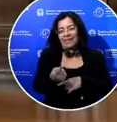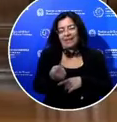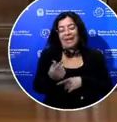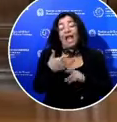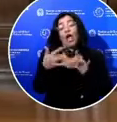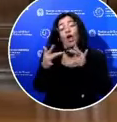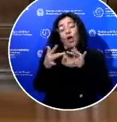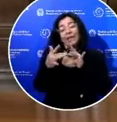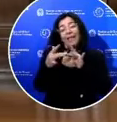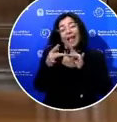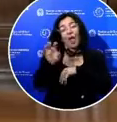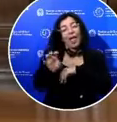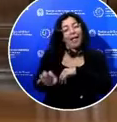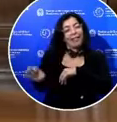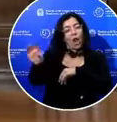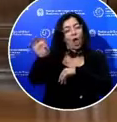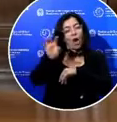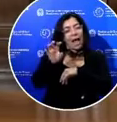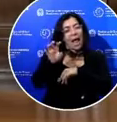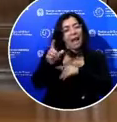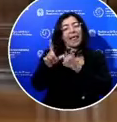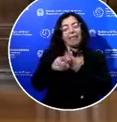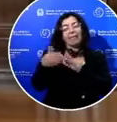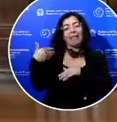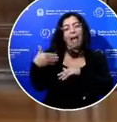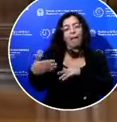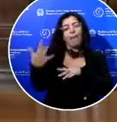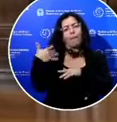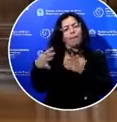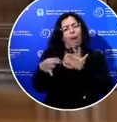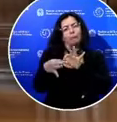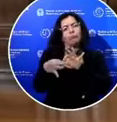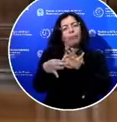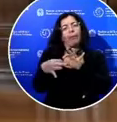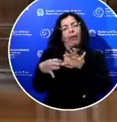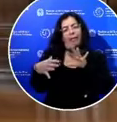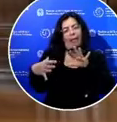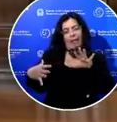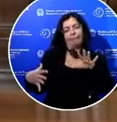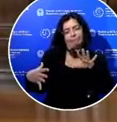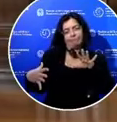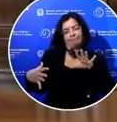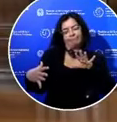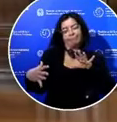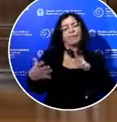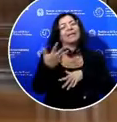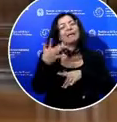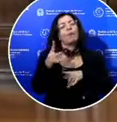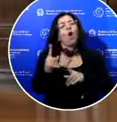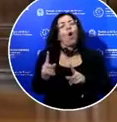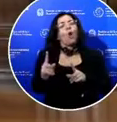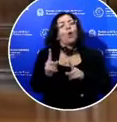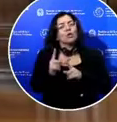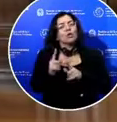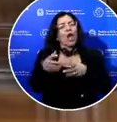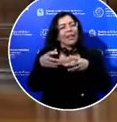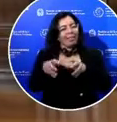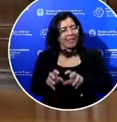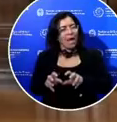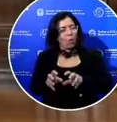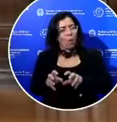enti locali si è un po' allentato nel tempo. Gli istituti per la custodia attenuata, ad esempio, che prevedono circuiti